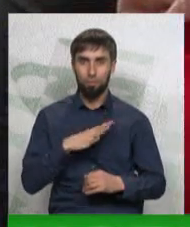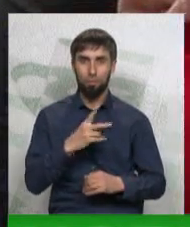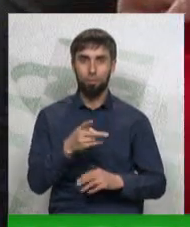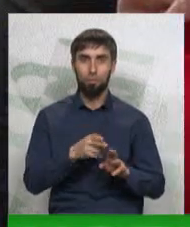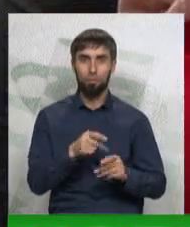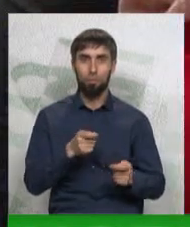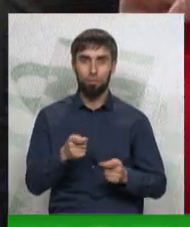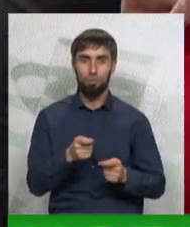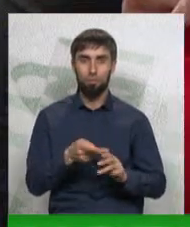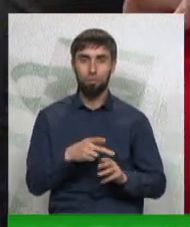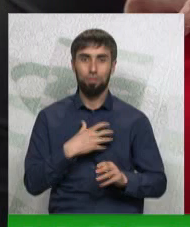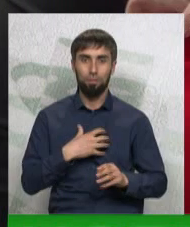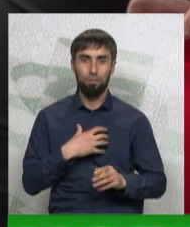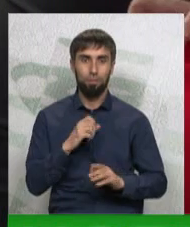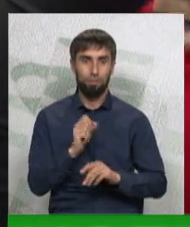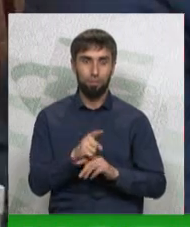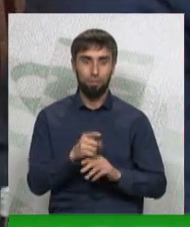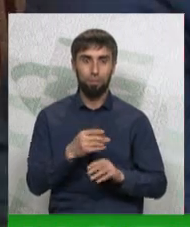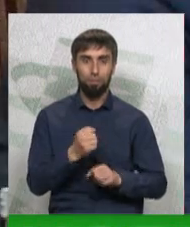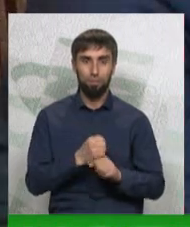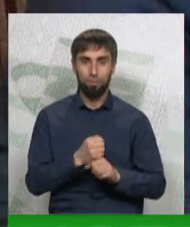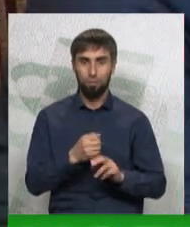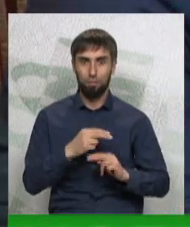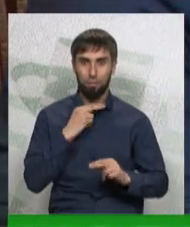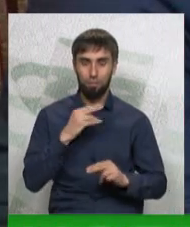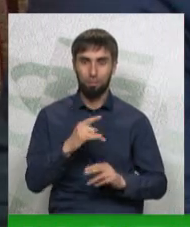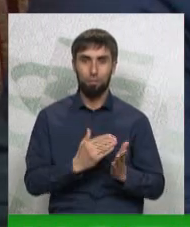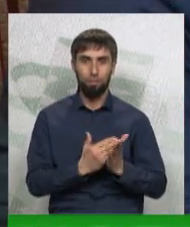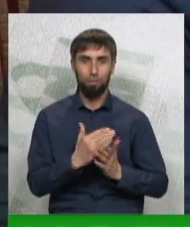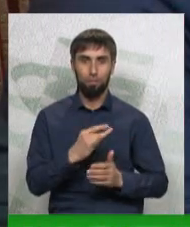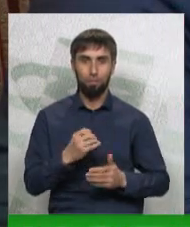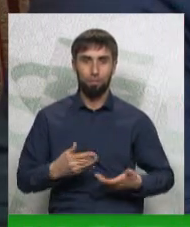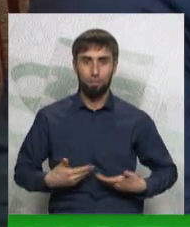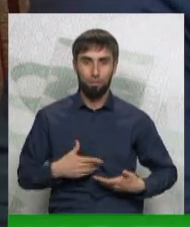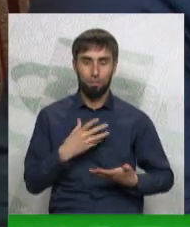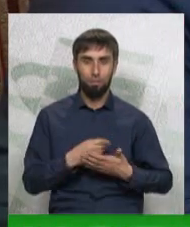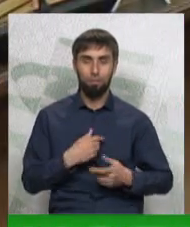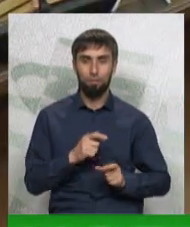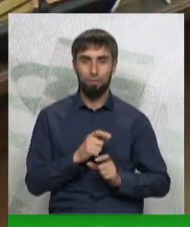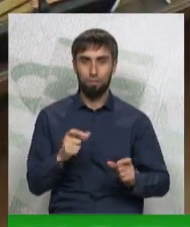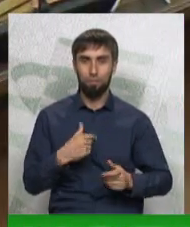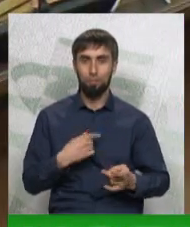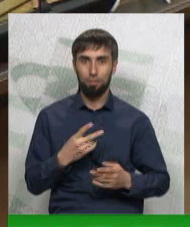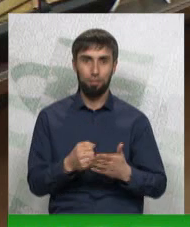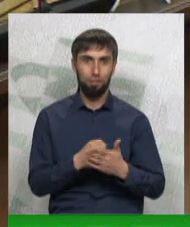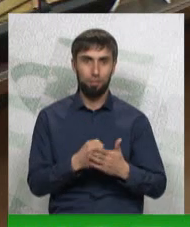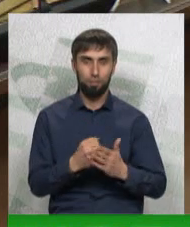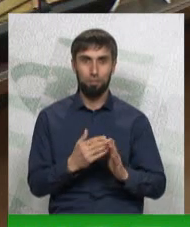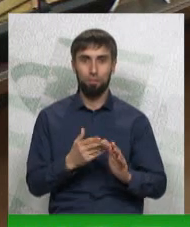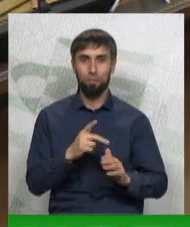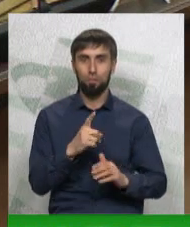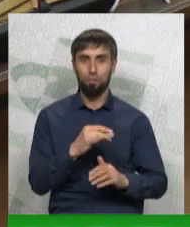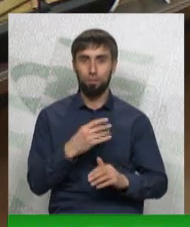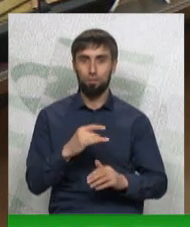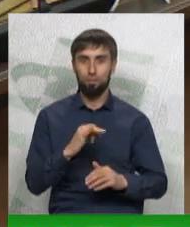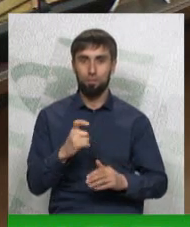на решение наиболее приоритетных задач, важнейшая из которых – качественное повышение уровня жизни наших жителей. Мы должны добиться значительных успехов в